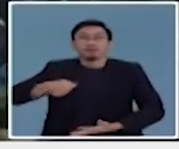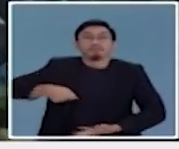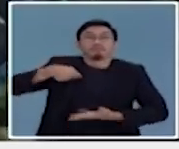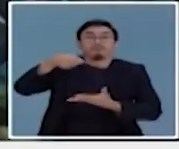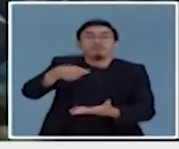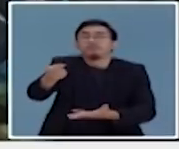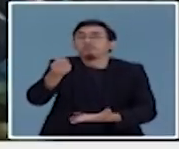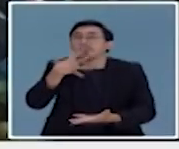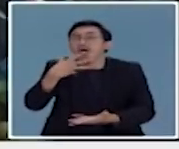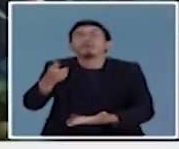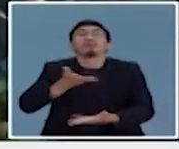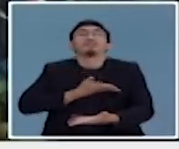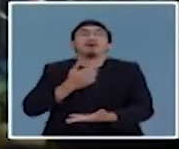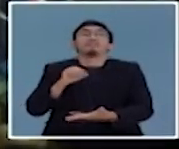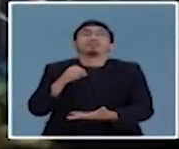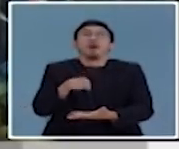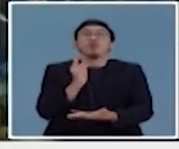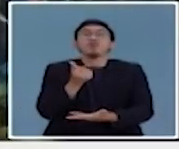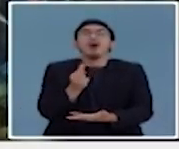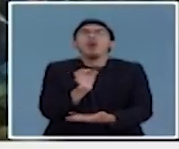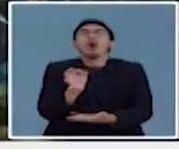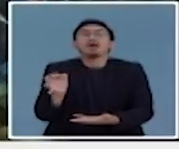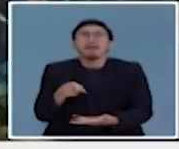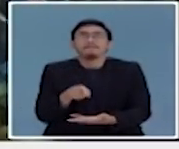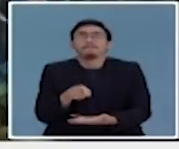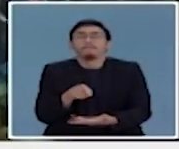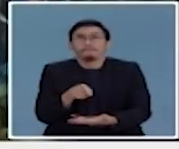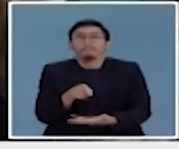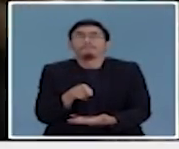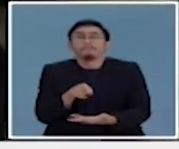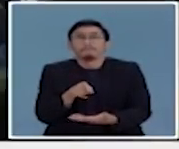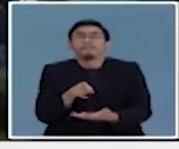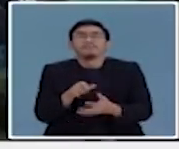kan. Yeah. Nggak punya alat hitung koin banknya katanya.